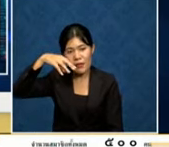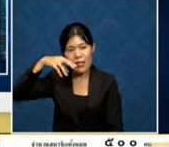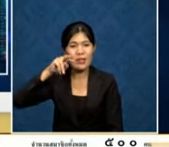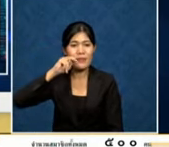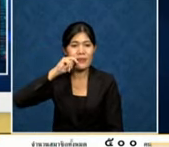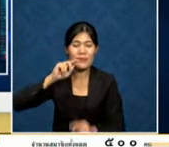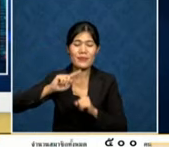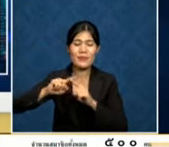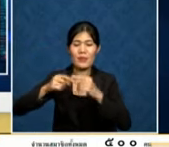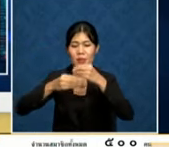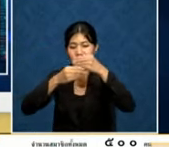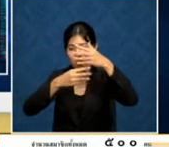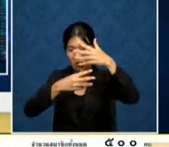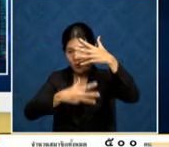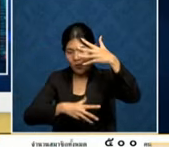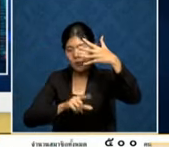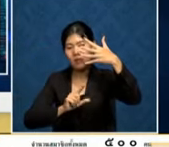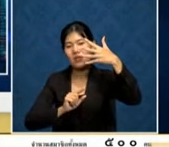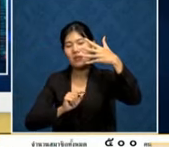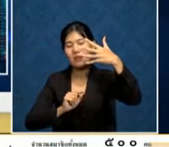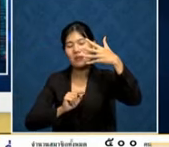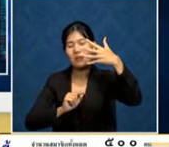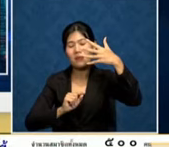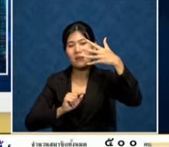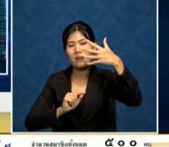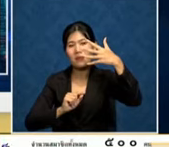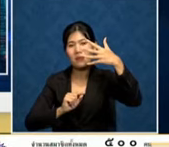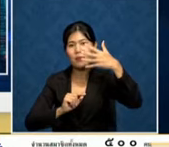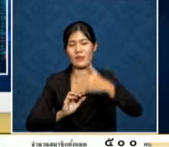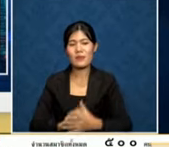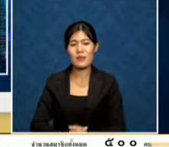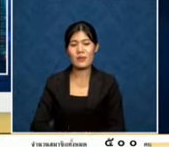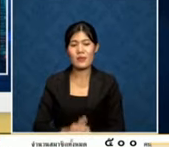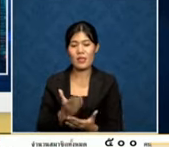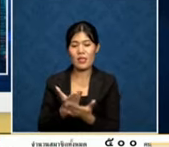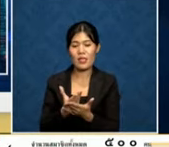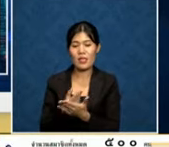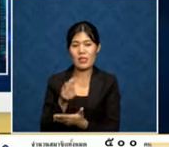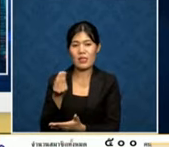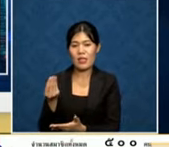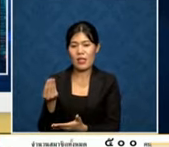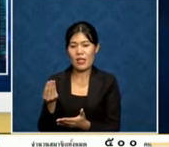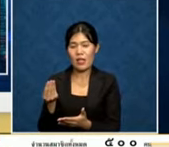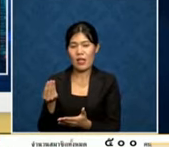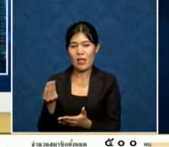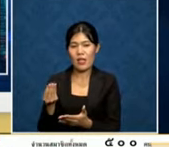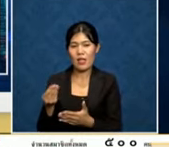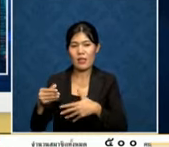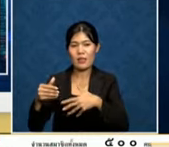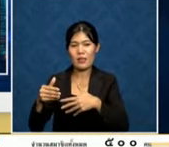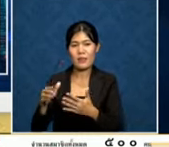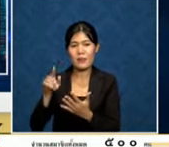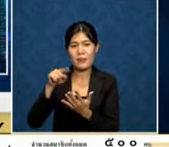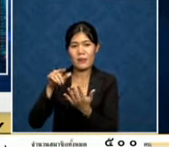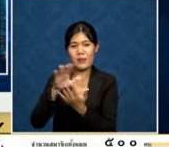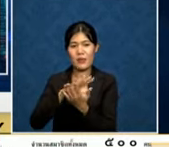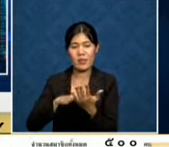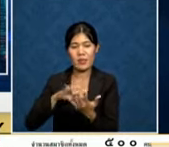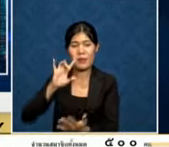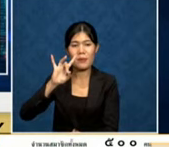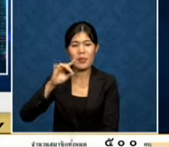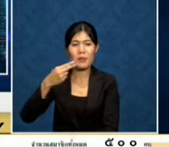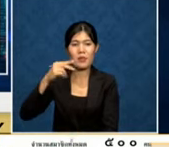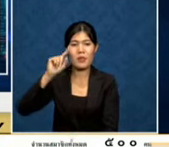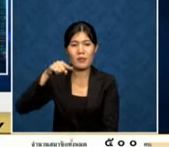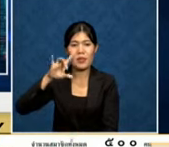นี่ 10อันดับนะครับปรากฏว่าเงินที่นำส่งเข้าแผ่นดินได้ 81 859ล้านบาท